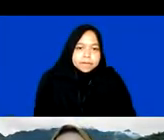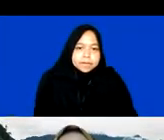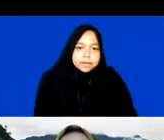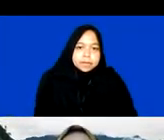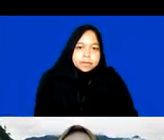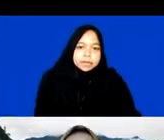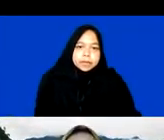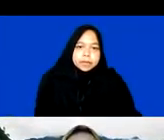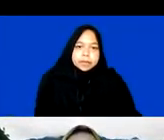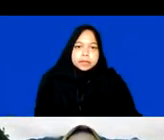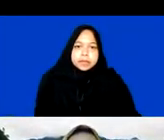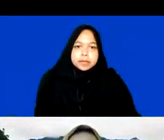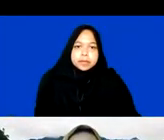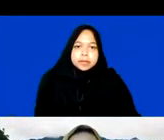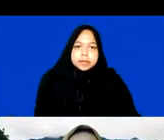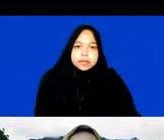Ini untuk